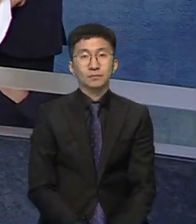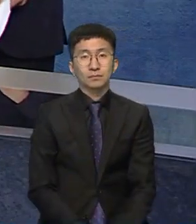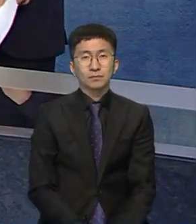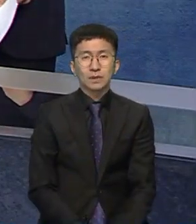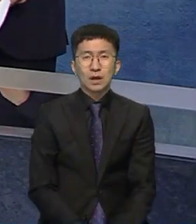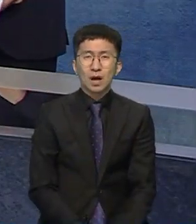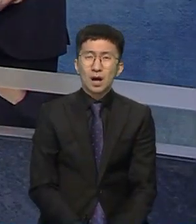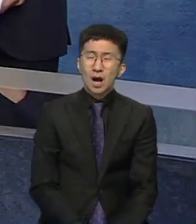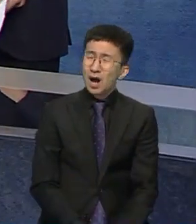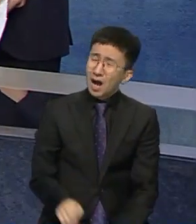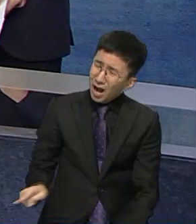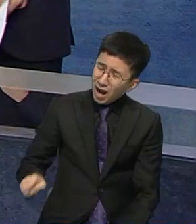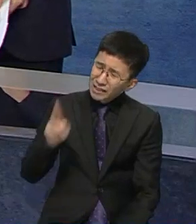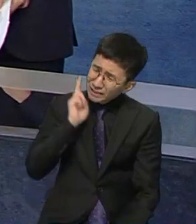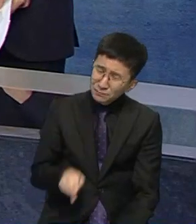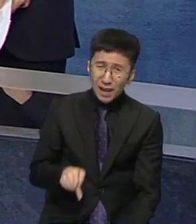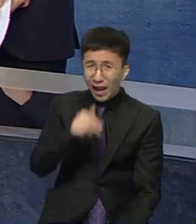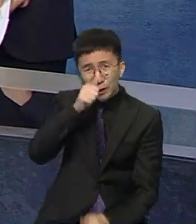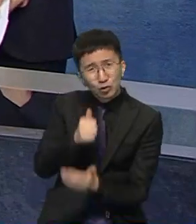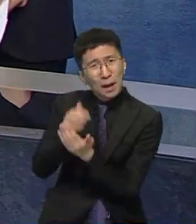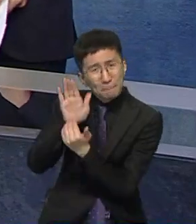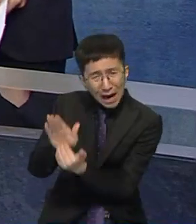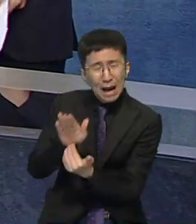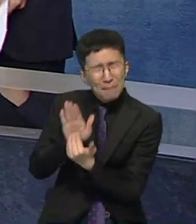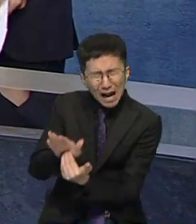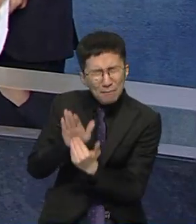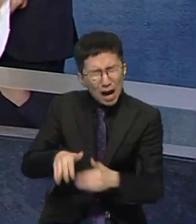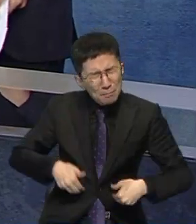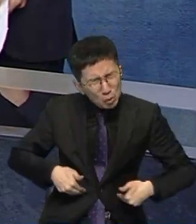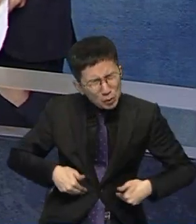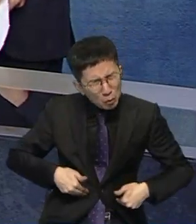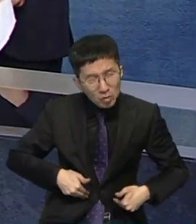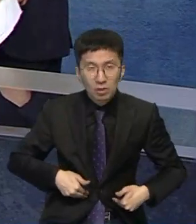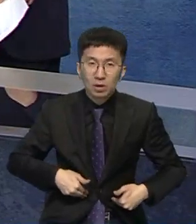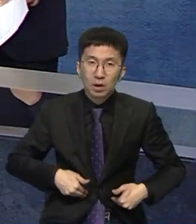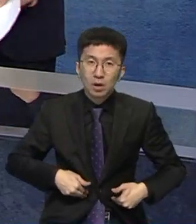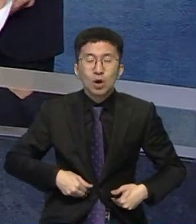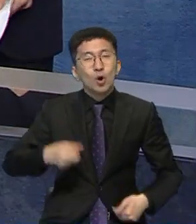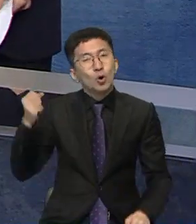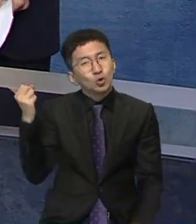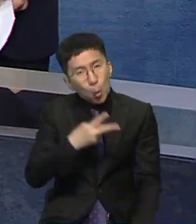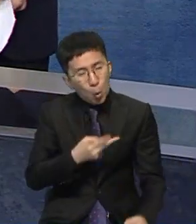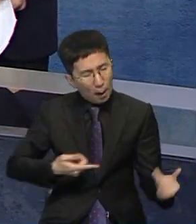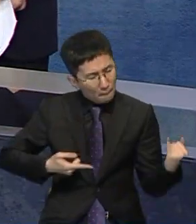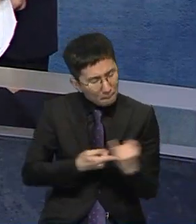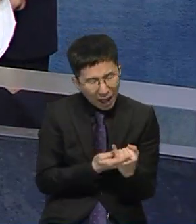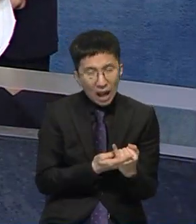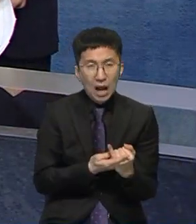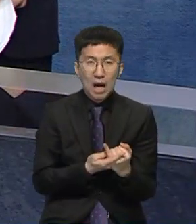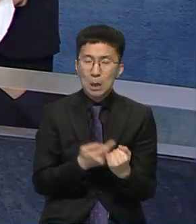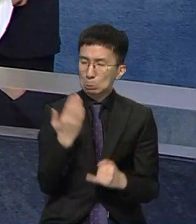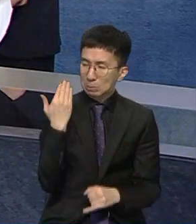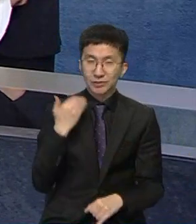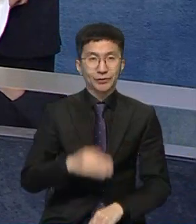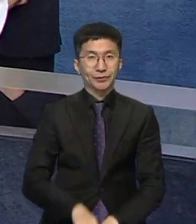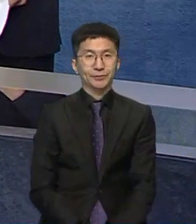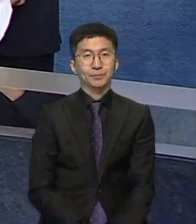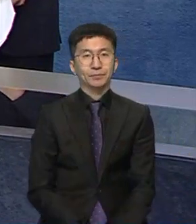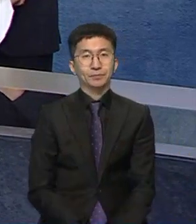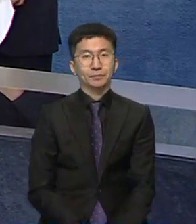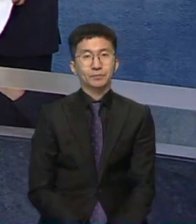그때마다 잔혹한 범행을 막아야 한다는 목소리가 되풀이됐지만 우리 사회는 또다시 범죄 피해자를 지켜주지